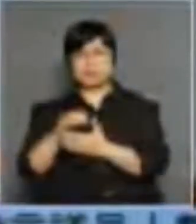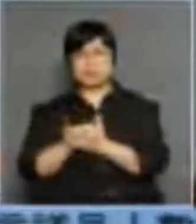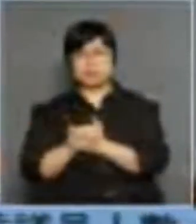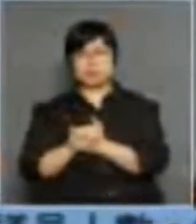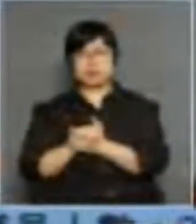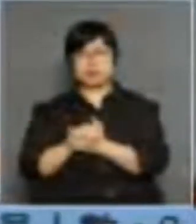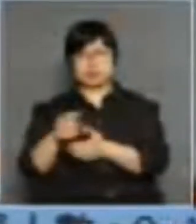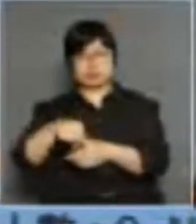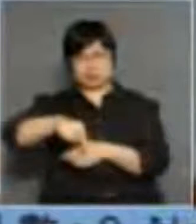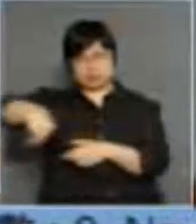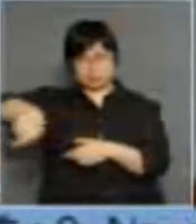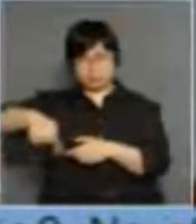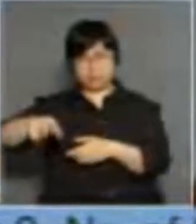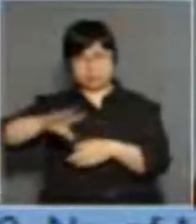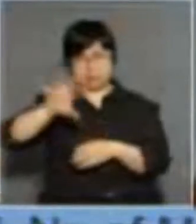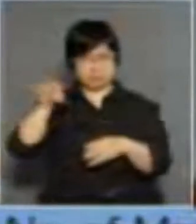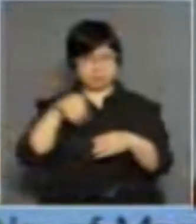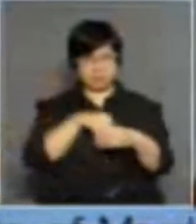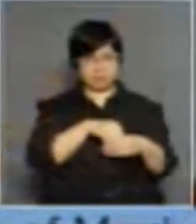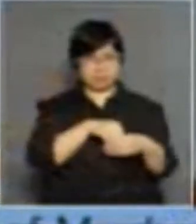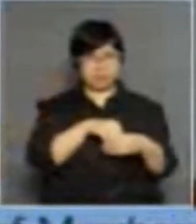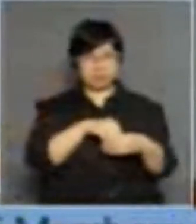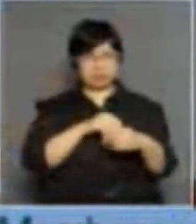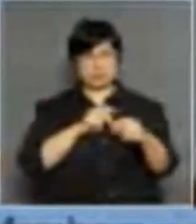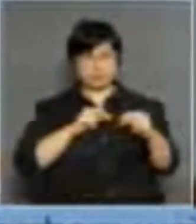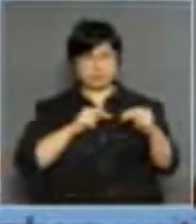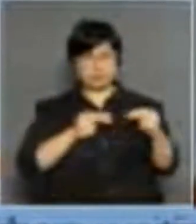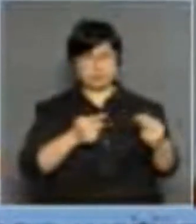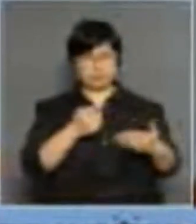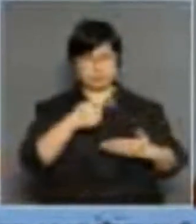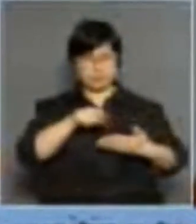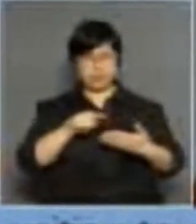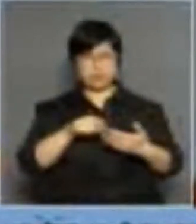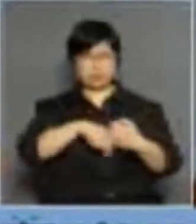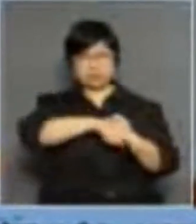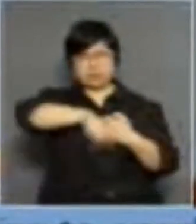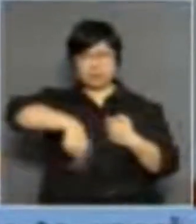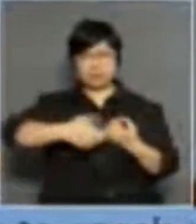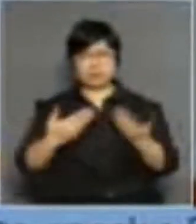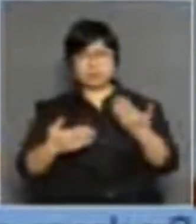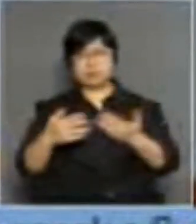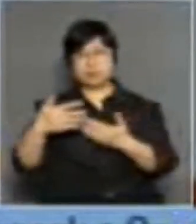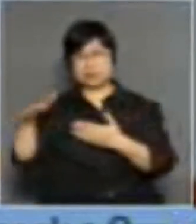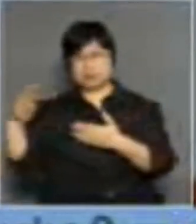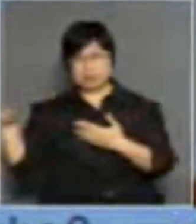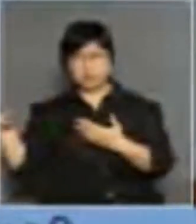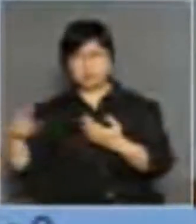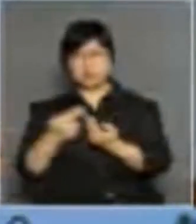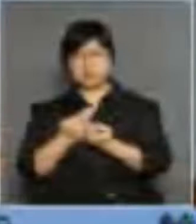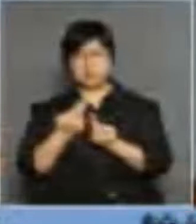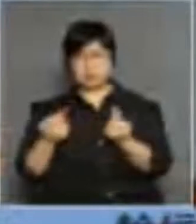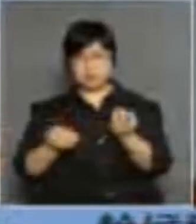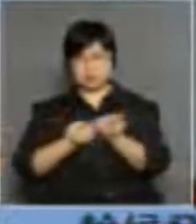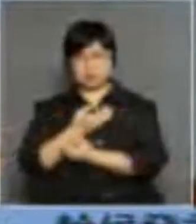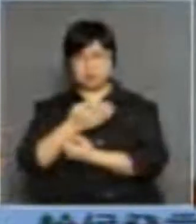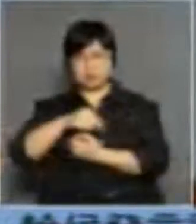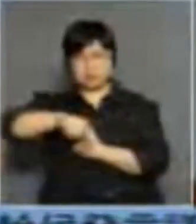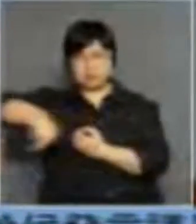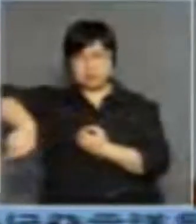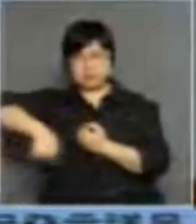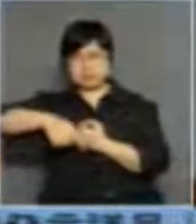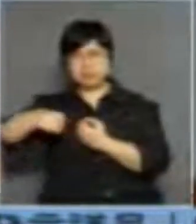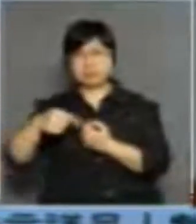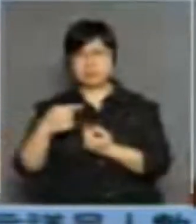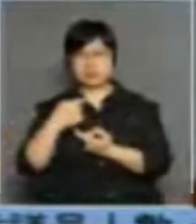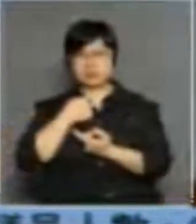將那些土地納不納入這個發展審批地區或者是其他郊野公園的範圍呢，他們是進行